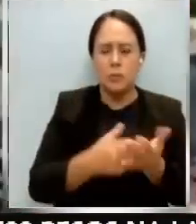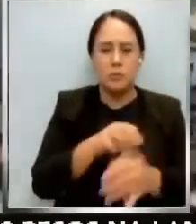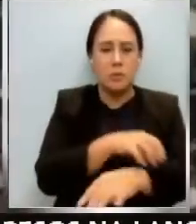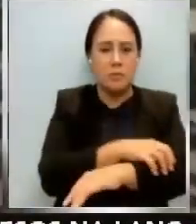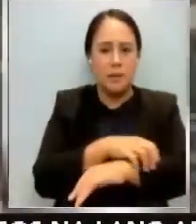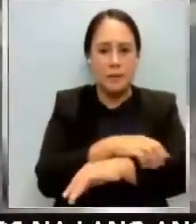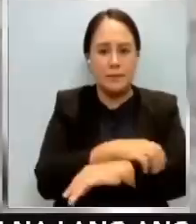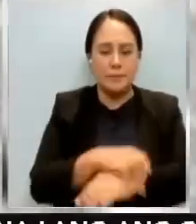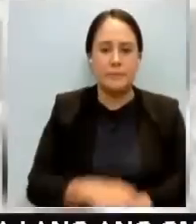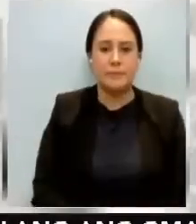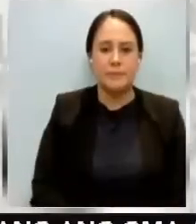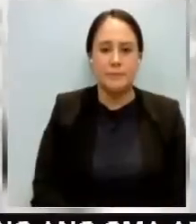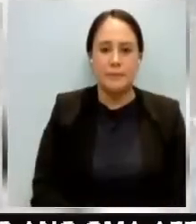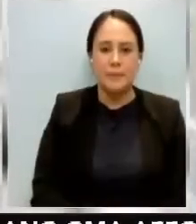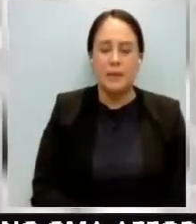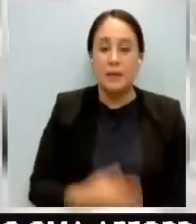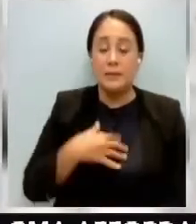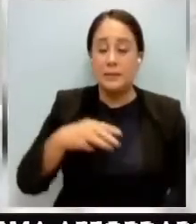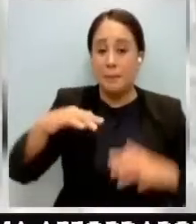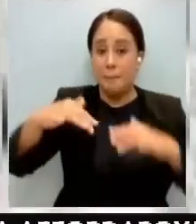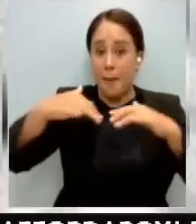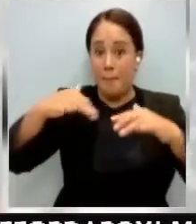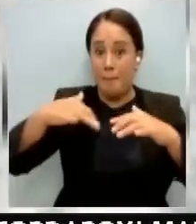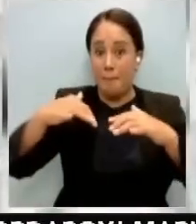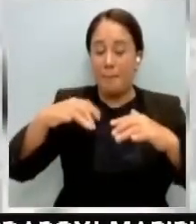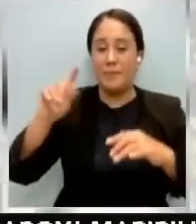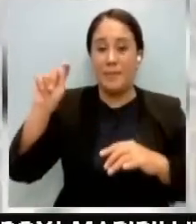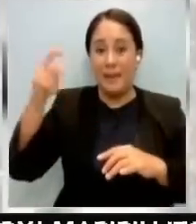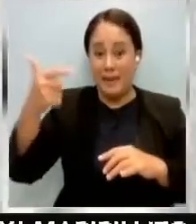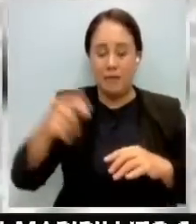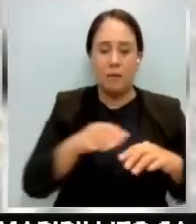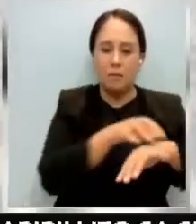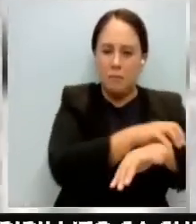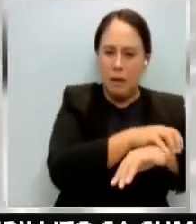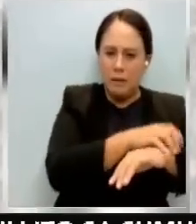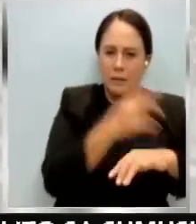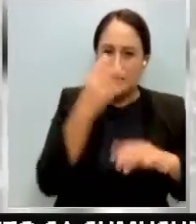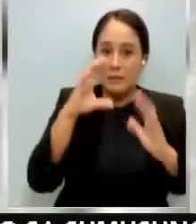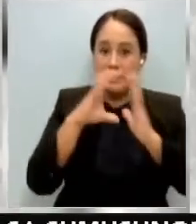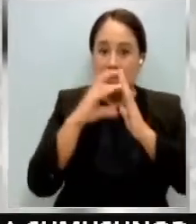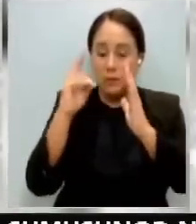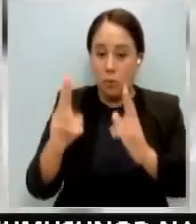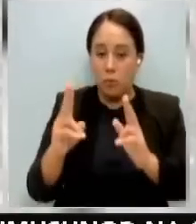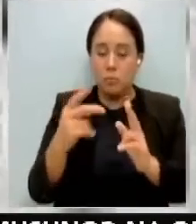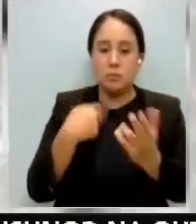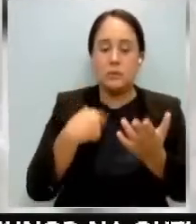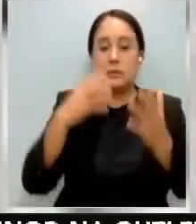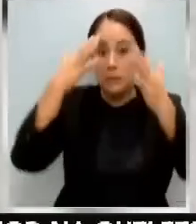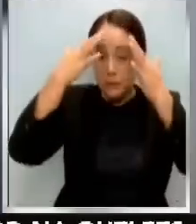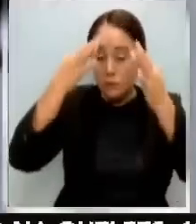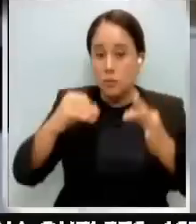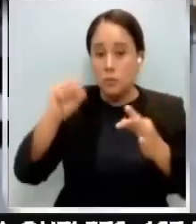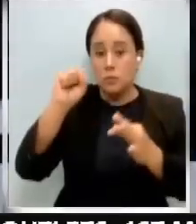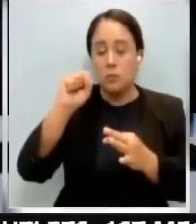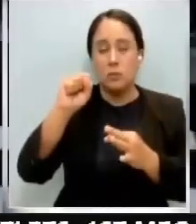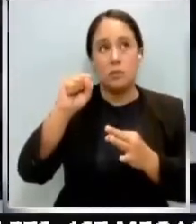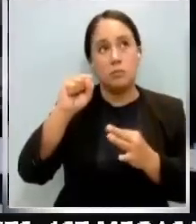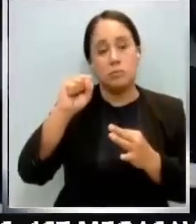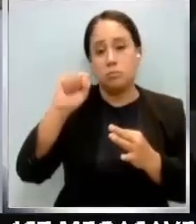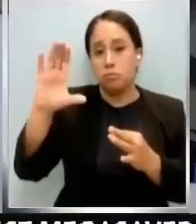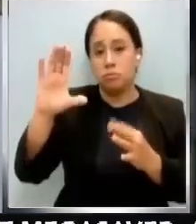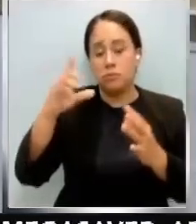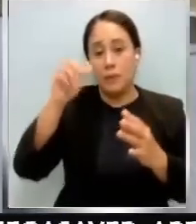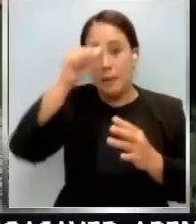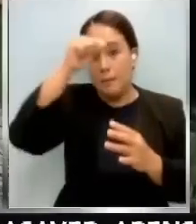Ito ang mga mapa ng Makati at Taguig ayon sa kani-kanilang City Hall. Sa desisyon ng Korte Suprema noong Abril, hindi lang ang